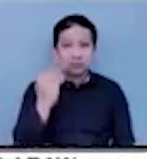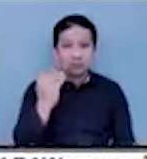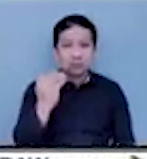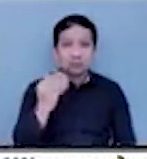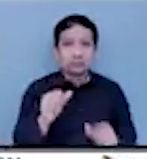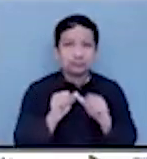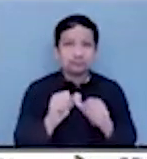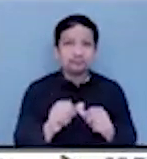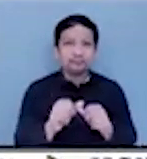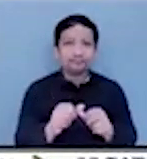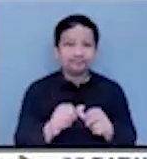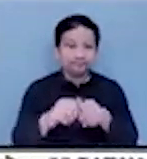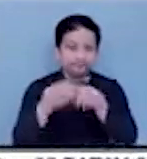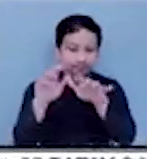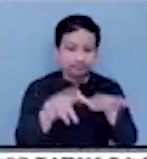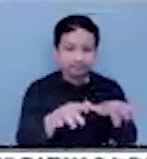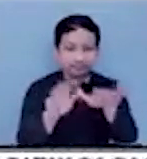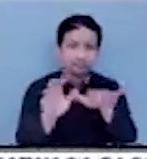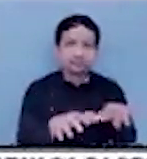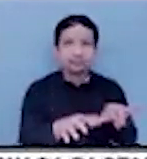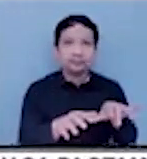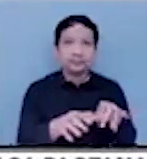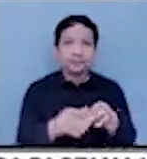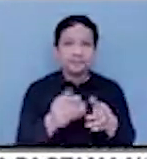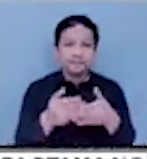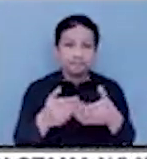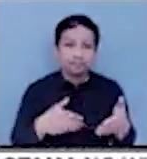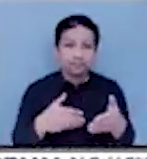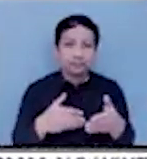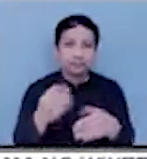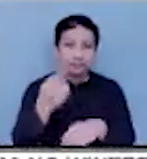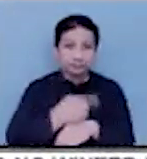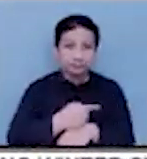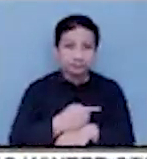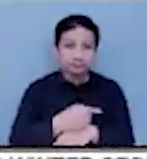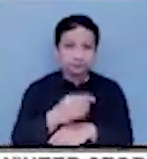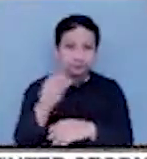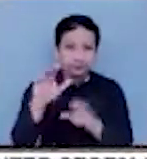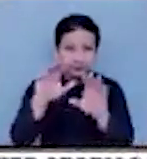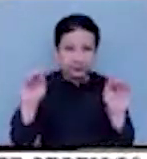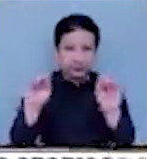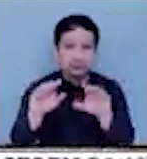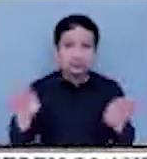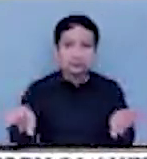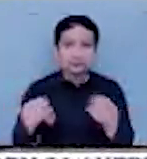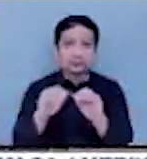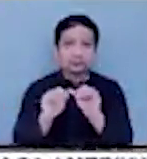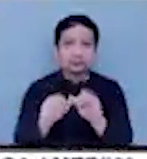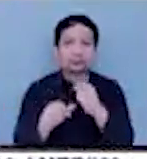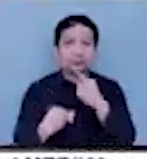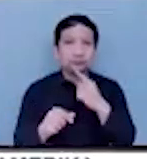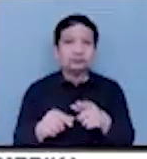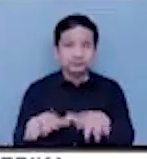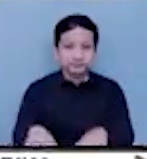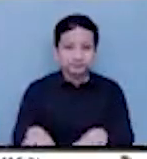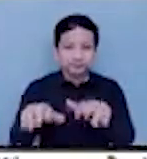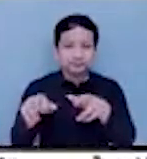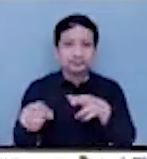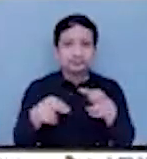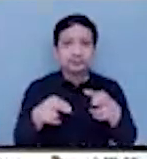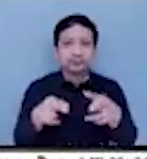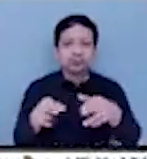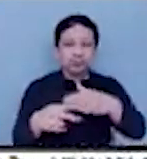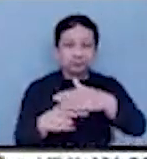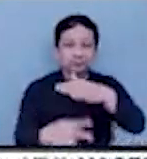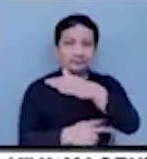pag-ulan noong bago at noong araw ng Pasko. Ang Layawan River naman halos umapaw hanggang sa tulay. Hindi rin